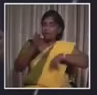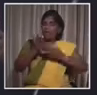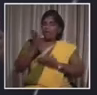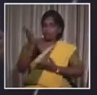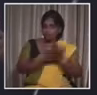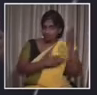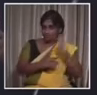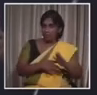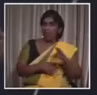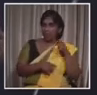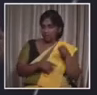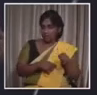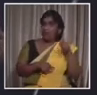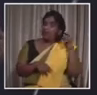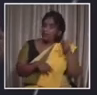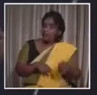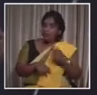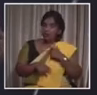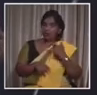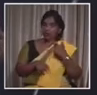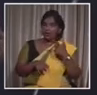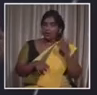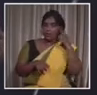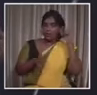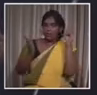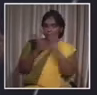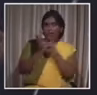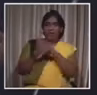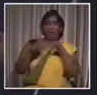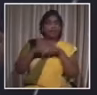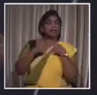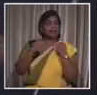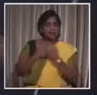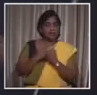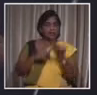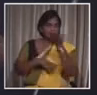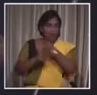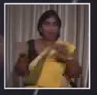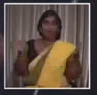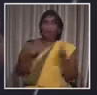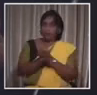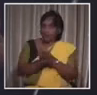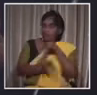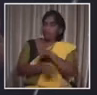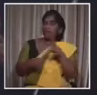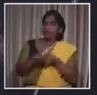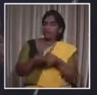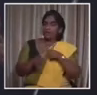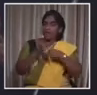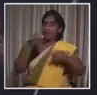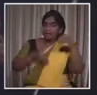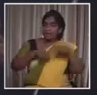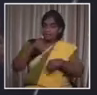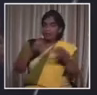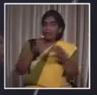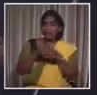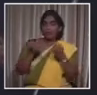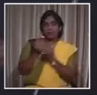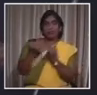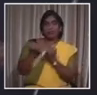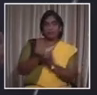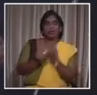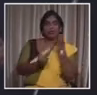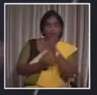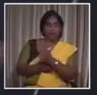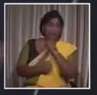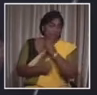ගේන්නේ දෝෂාභියෝගය මේක බ්ලැක් කැට් මූවමන්ට් කියන සංවිධානයේ සහ සියලු දෙනා එකරාශී වෙලා ඒකට දේශපාලන පක්ෂවල සහයෝගය දෙන ලෙස